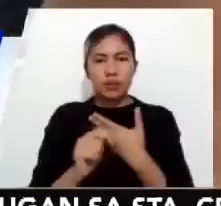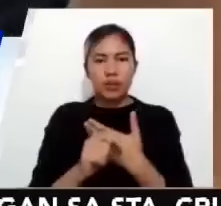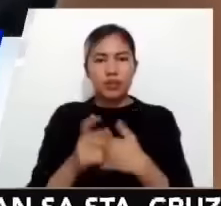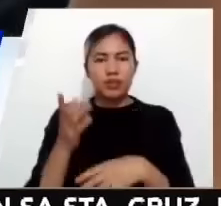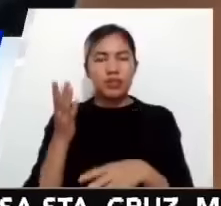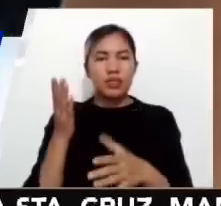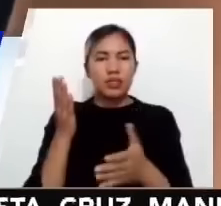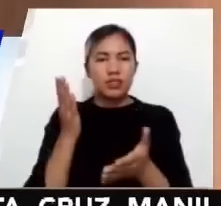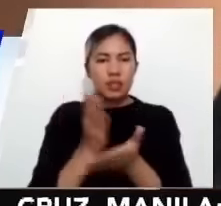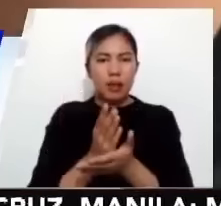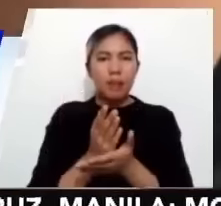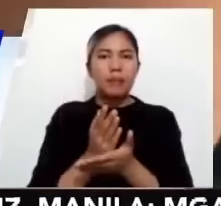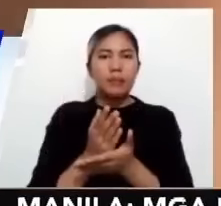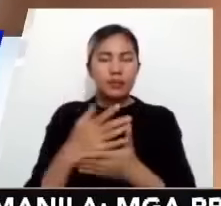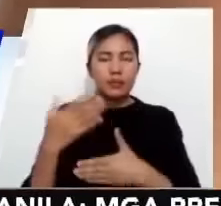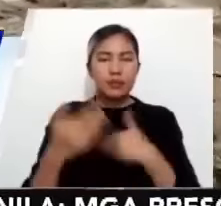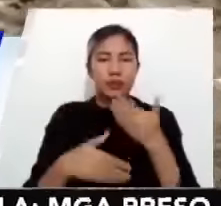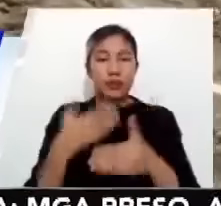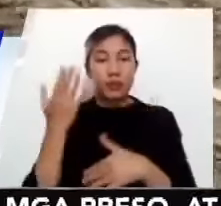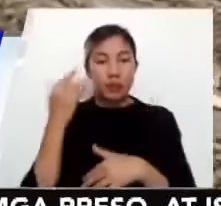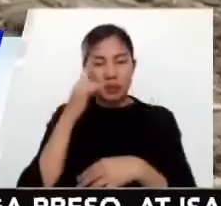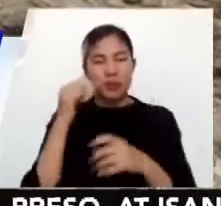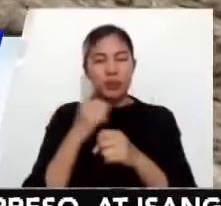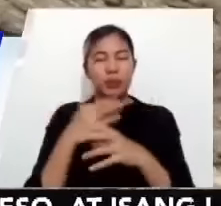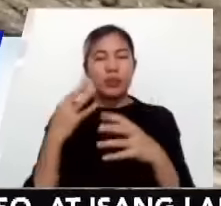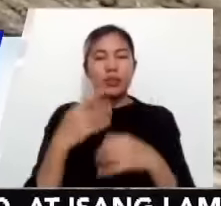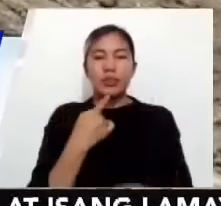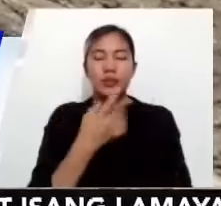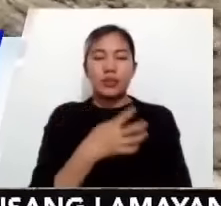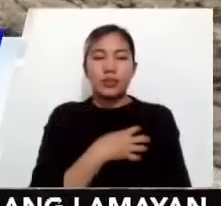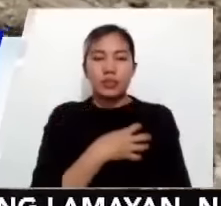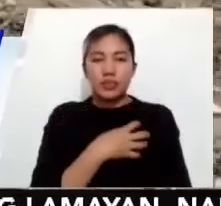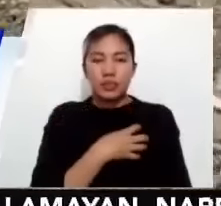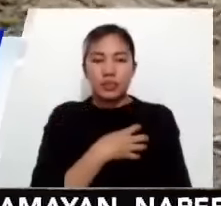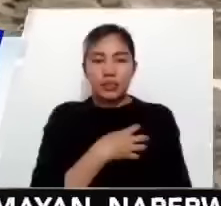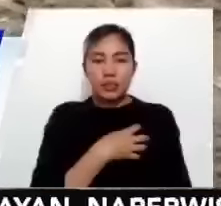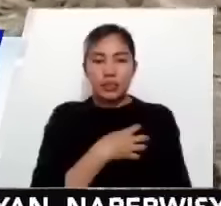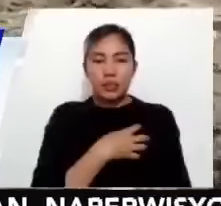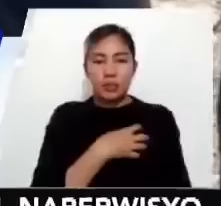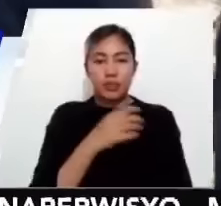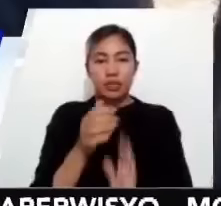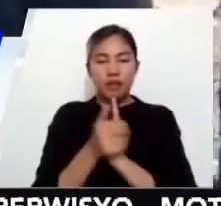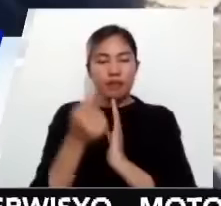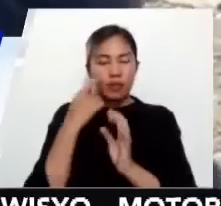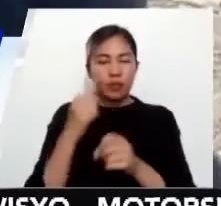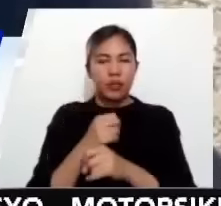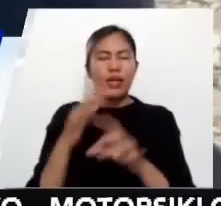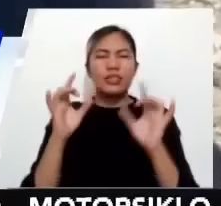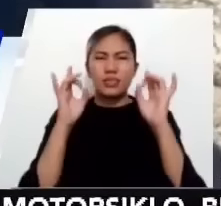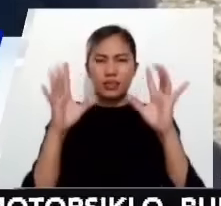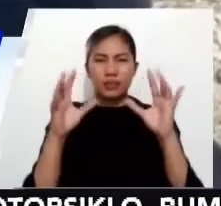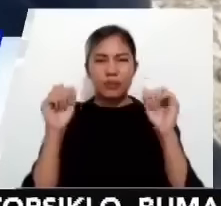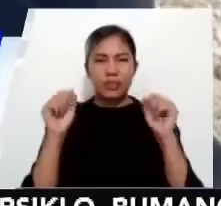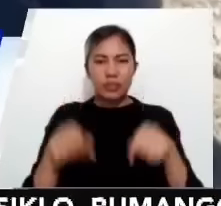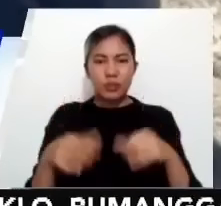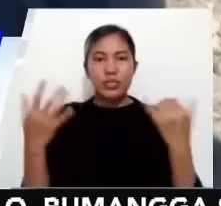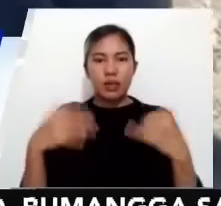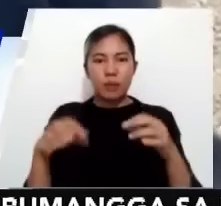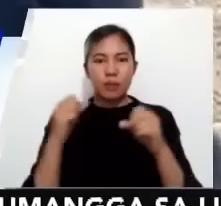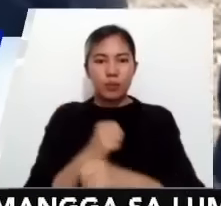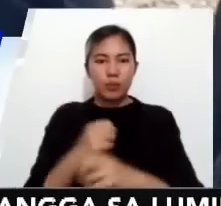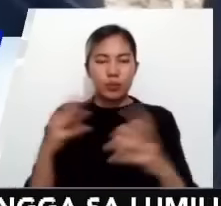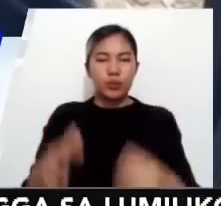dahil sa bomba. Ayon sa PNP Explosives Ordnance Disposal Unit, delikado po ito at posible pang sumabog.